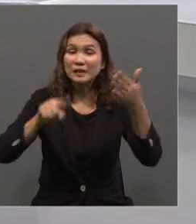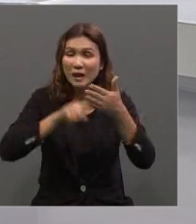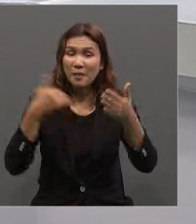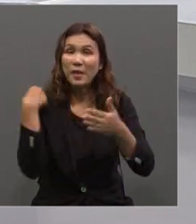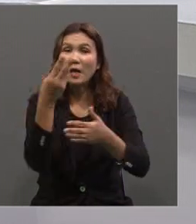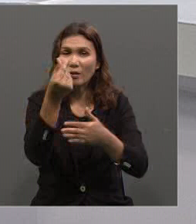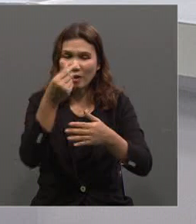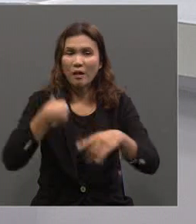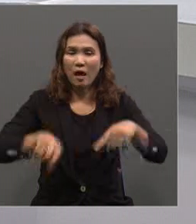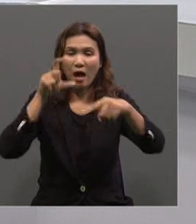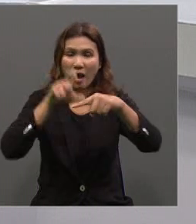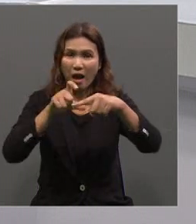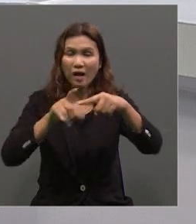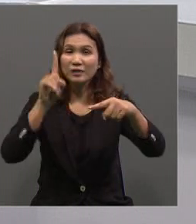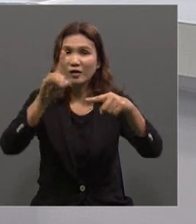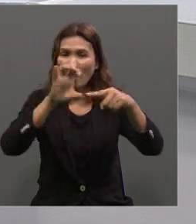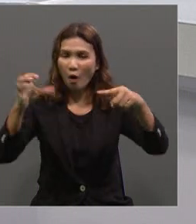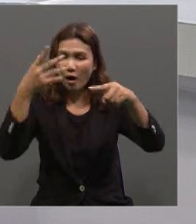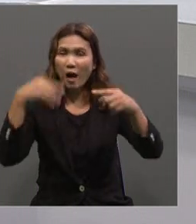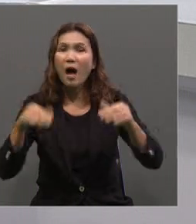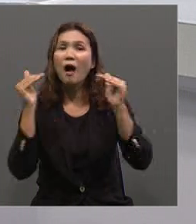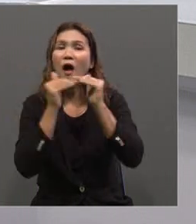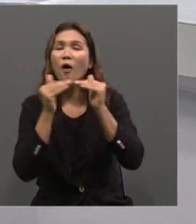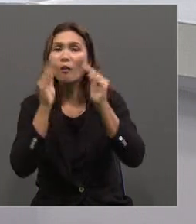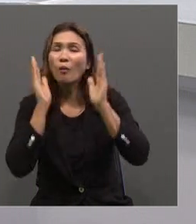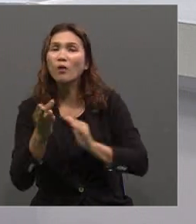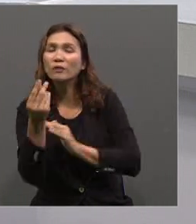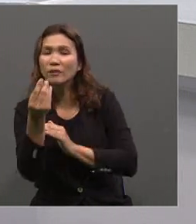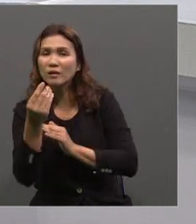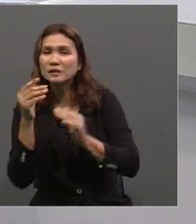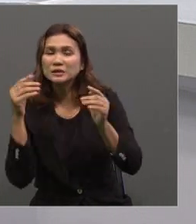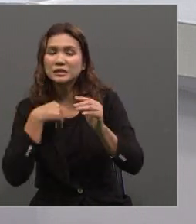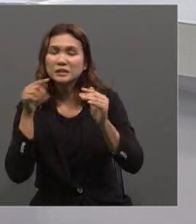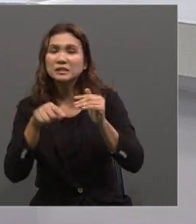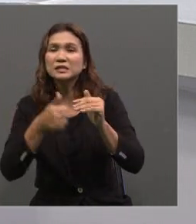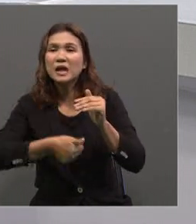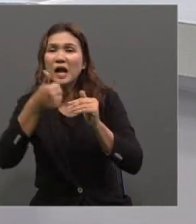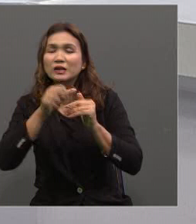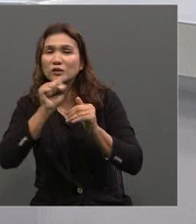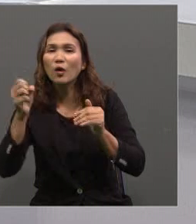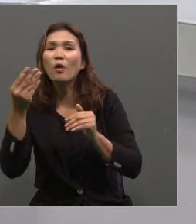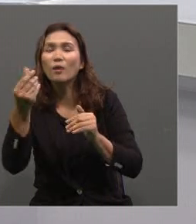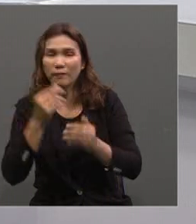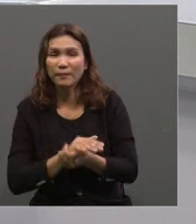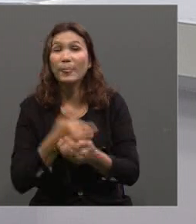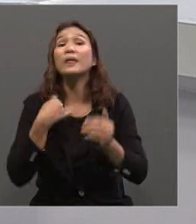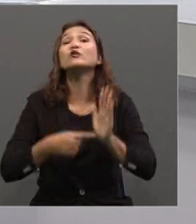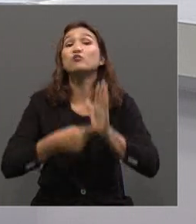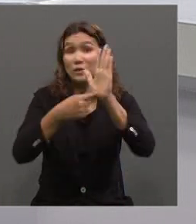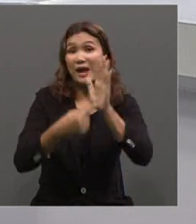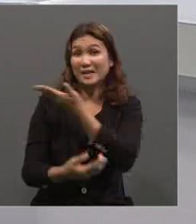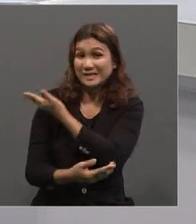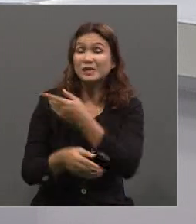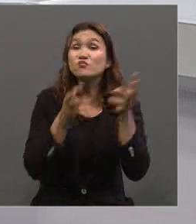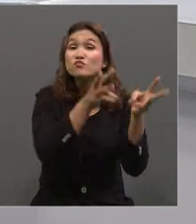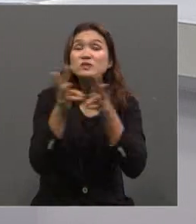นี้ก็จะเป็นสุทธิว่าจะได้เท่าไหร่ ใช่ค่ะ กี่เสียงที่จะได้ส.ส.หนึ่งคน แต่อันนี้คือยกตัวอย่างเป็นการคำนวณ